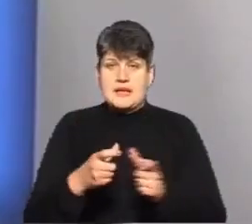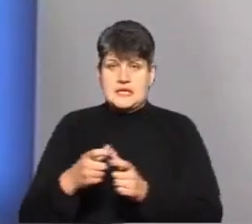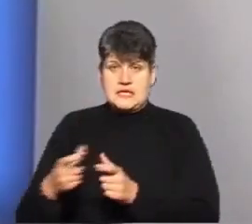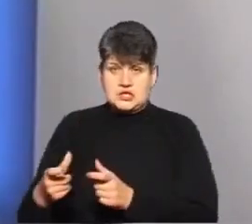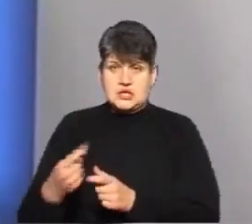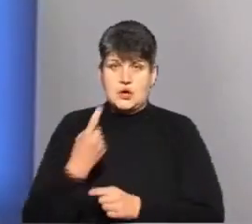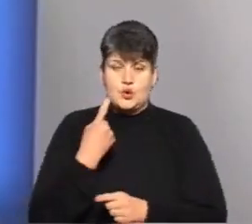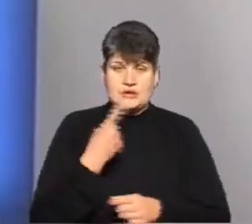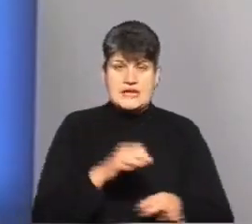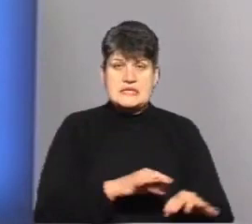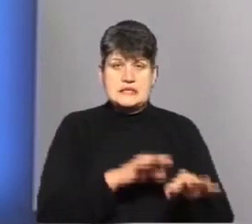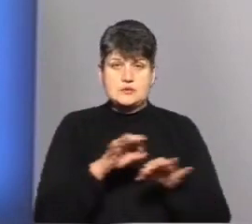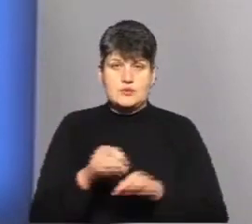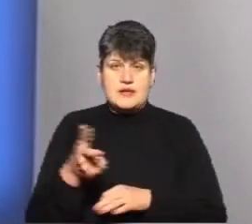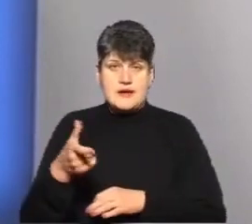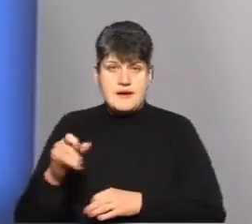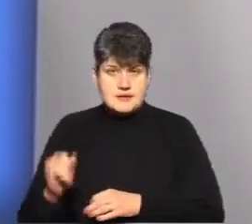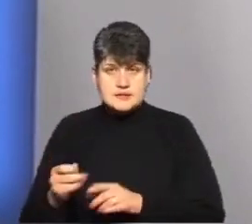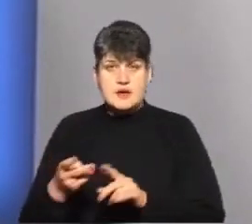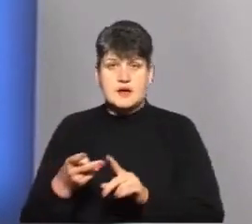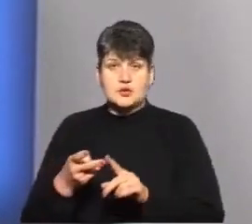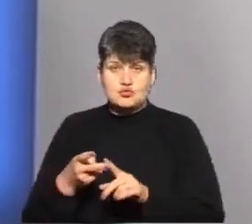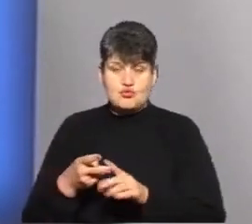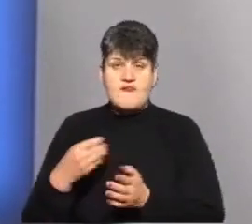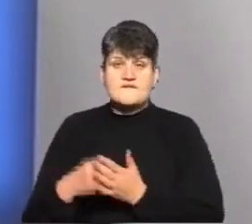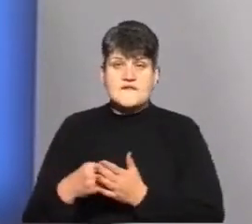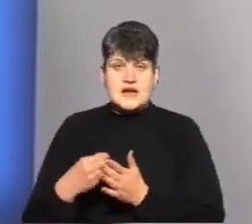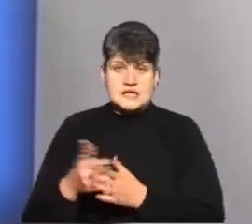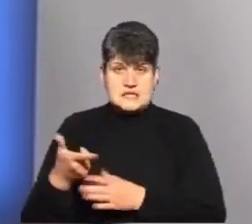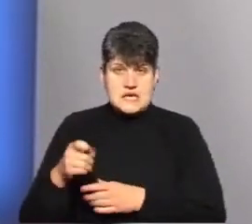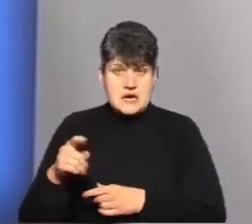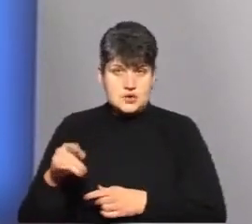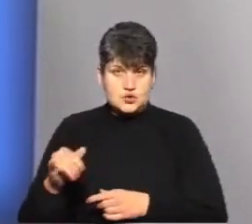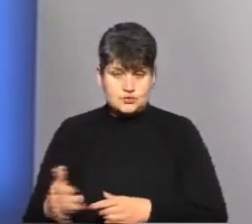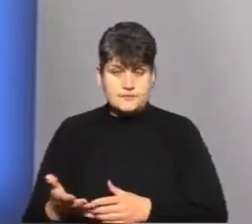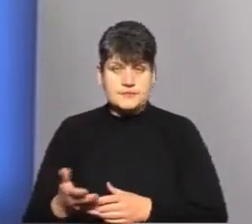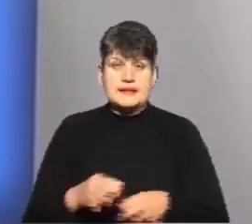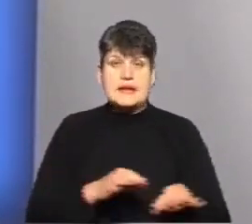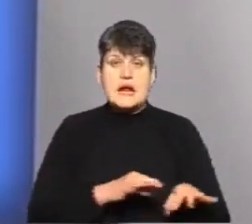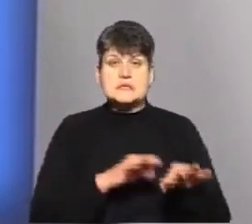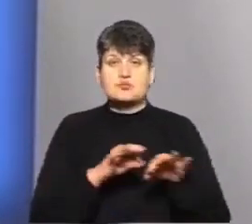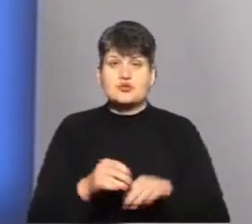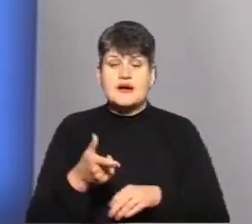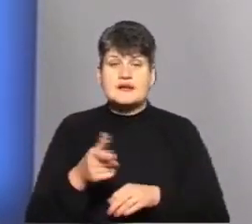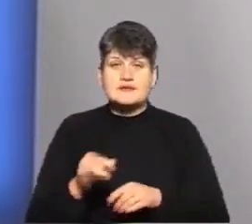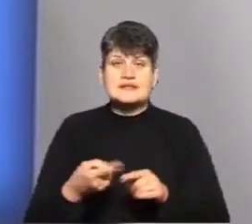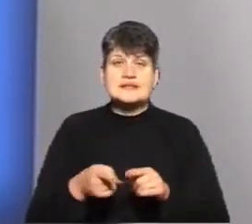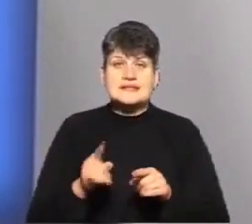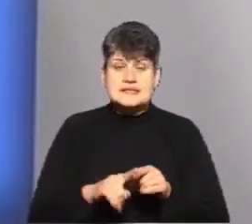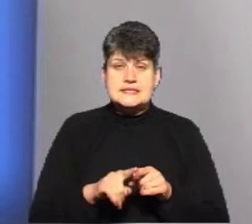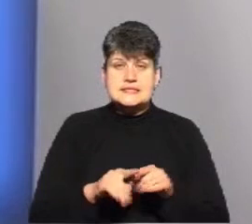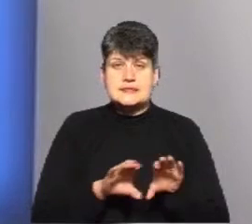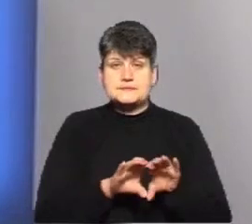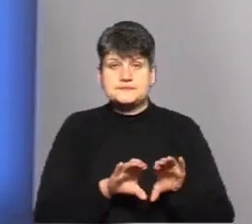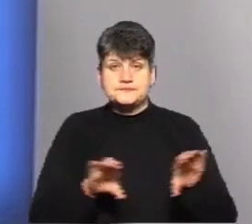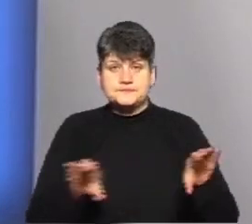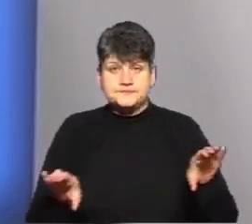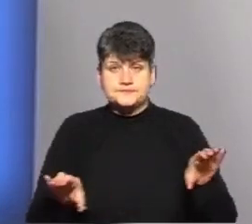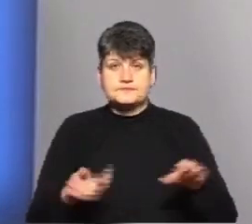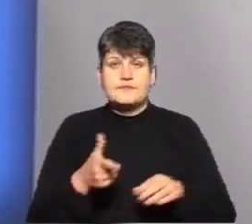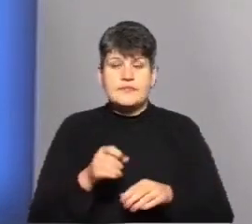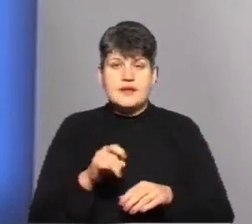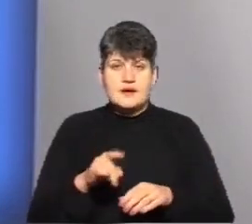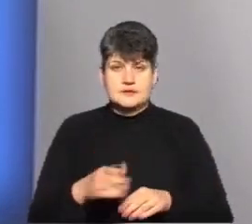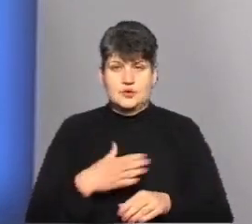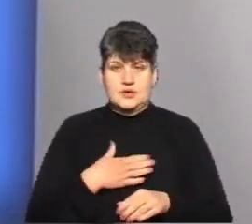транспортування газу, друга платіжка за вартість газу. Транспортування газу – це є рух газу до наших осель. Ми не можемо